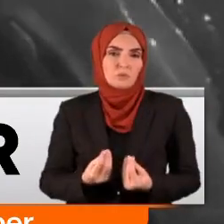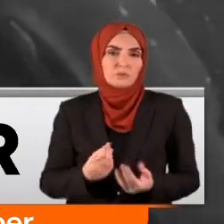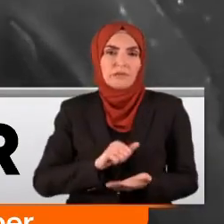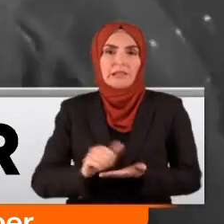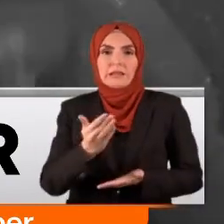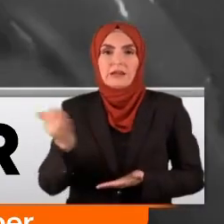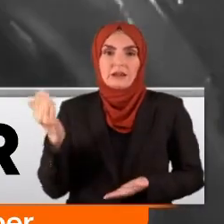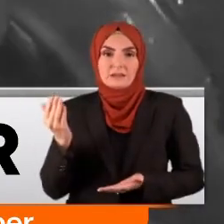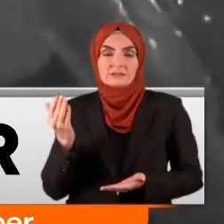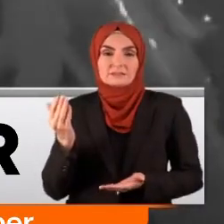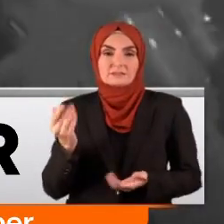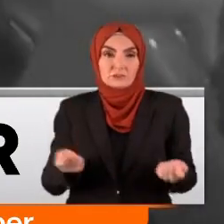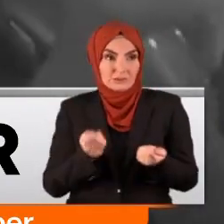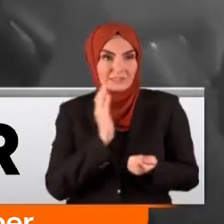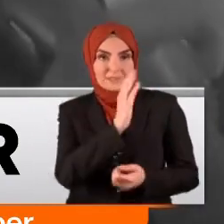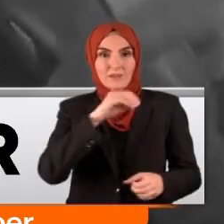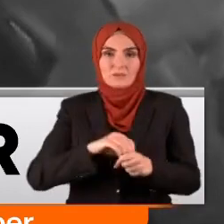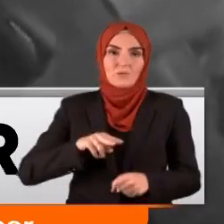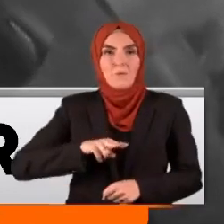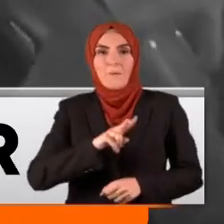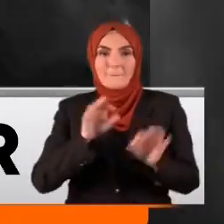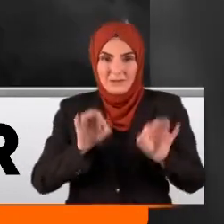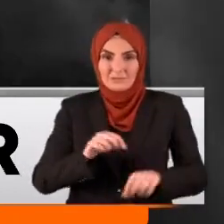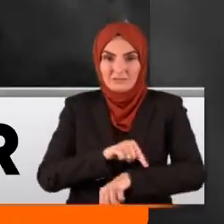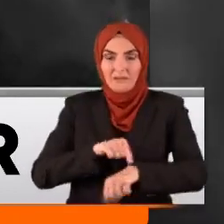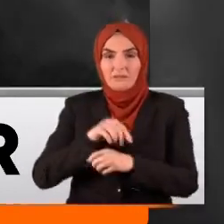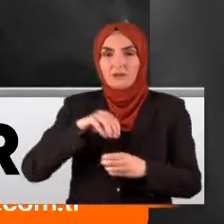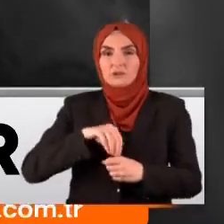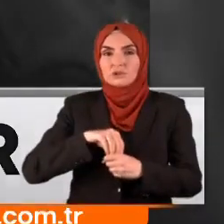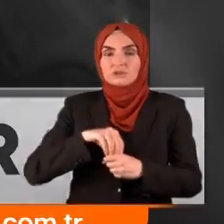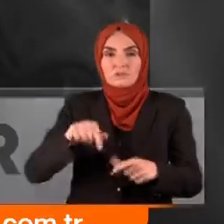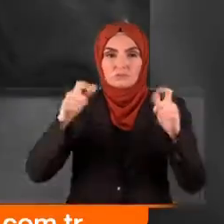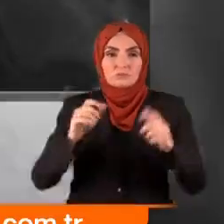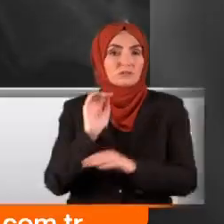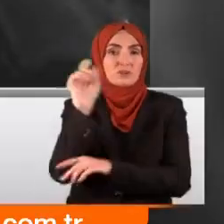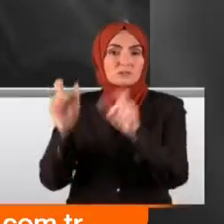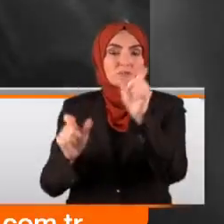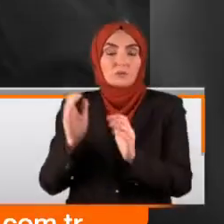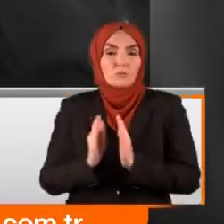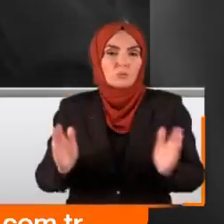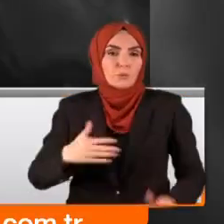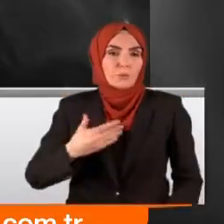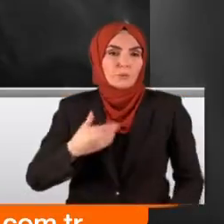Herkesin işe gitmek için yola koyulduğu saatlerde mahalleli büyük panik yaşadı.